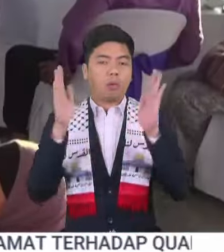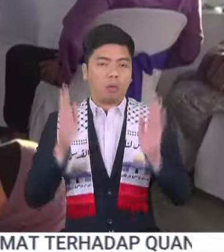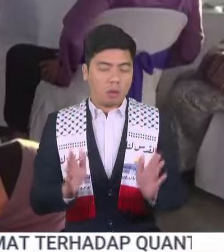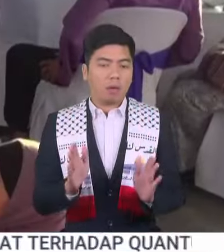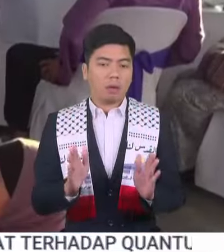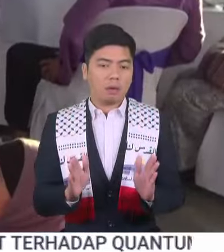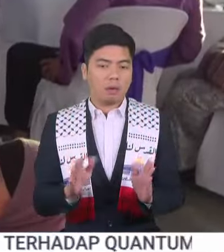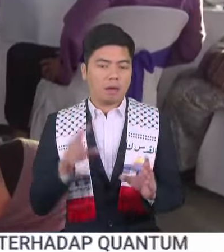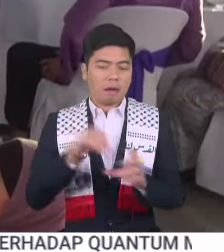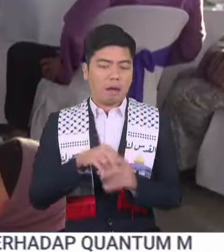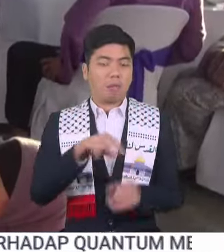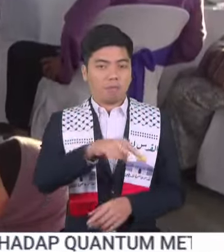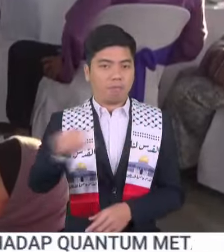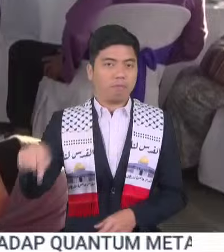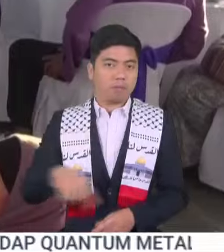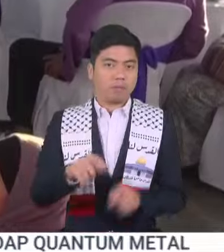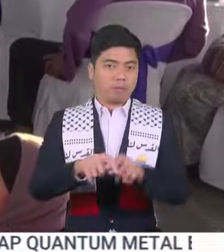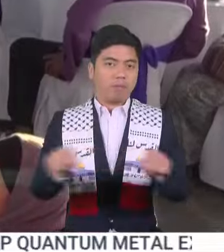kawasan sekitar.